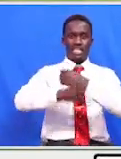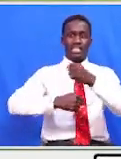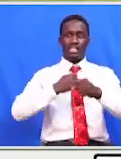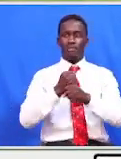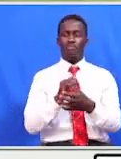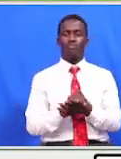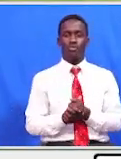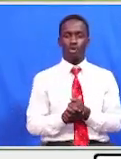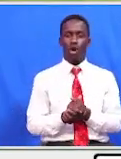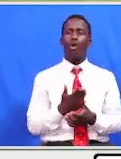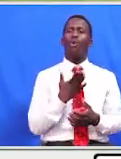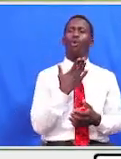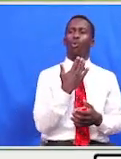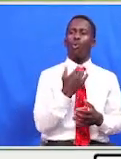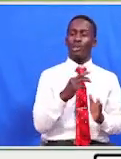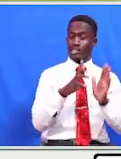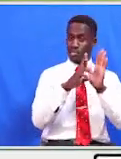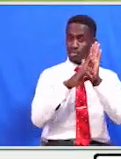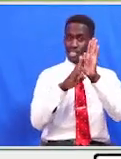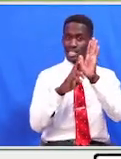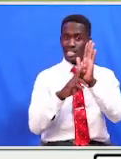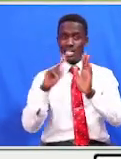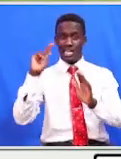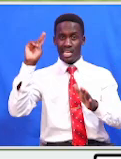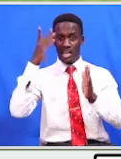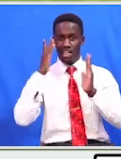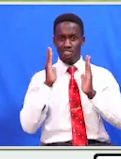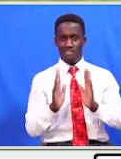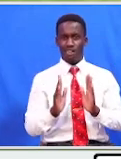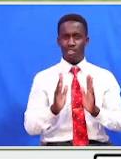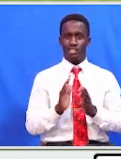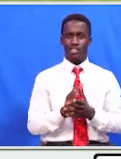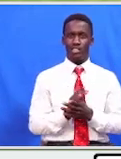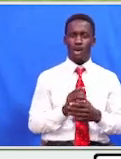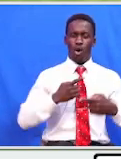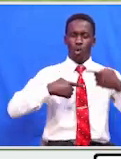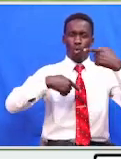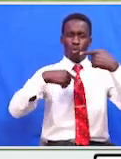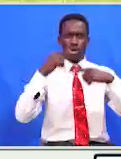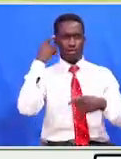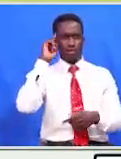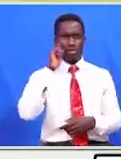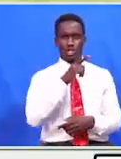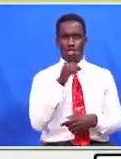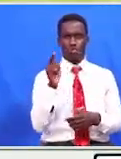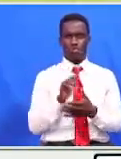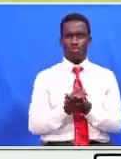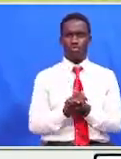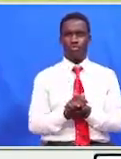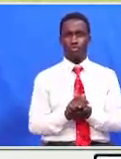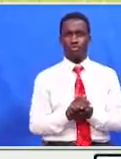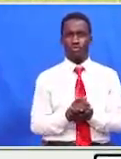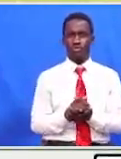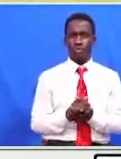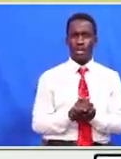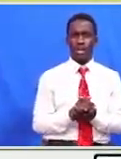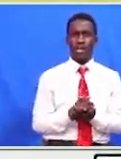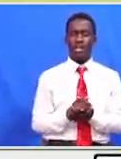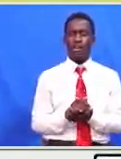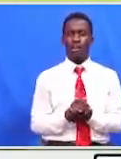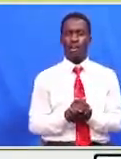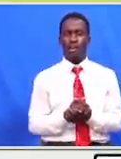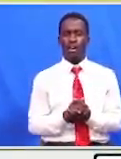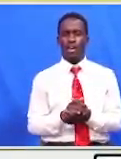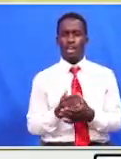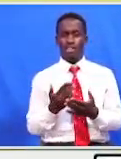niwakilishe Kenya, nikimbie niwakilishe Kenya, nilete medali. Chipukizi huyu kutoka shule ya upili ya Singlet